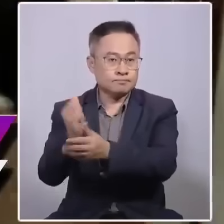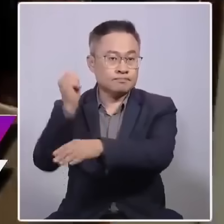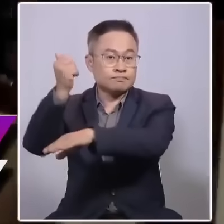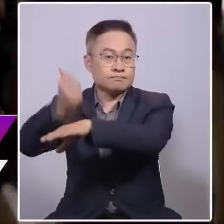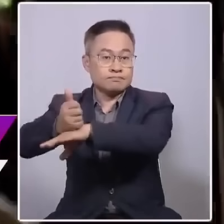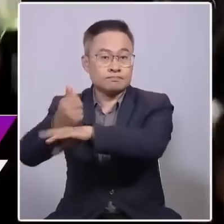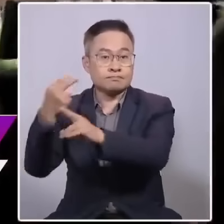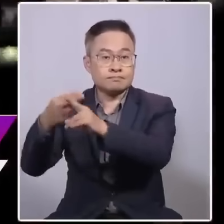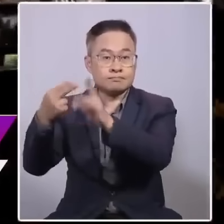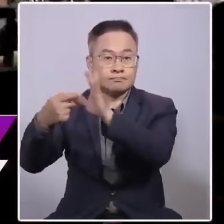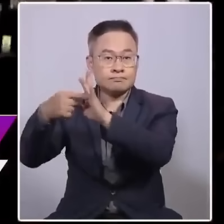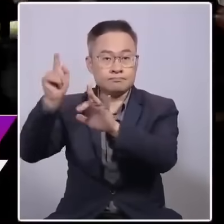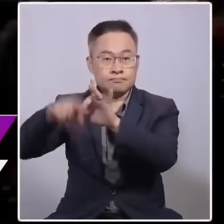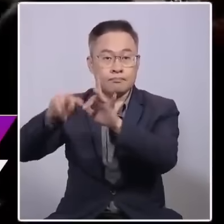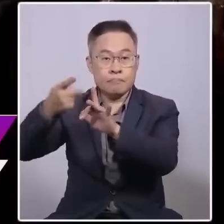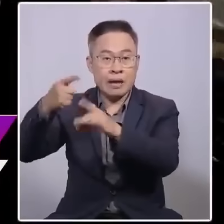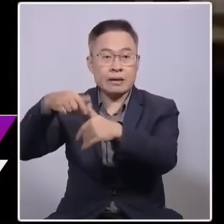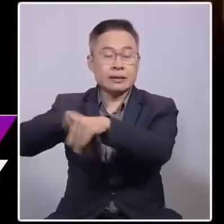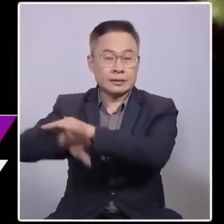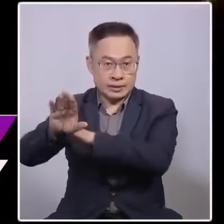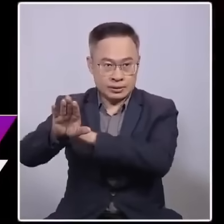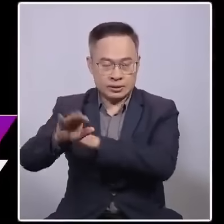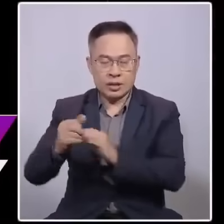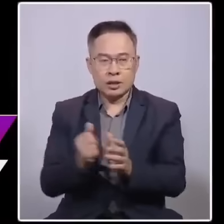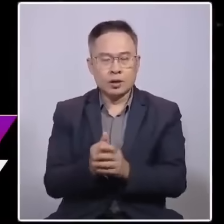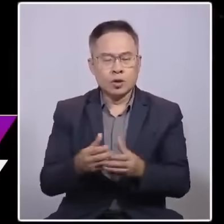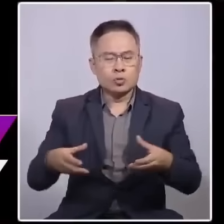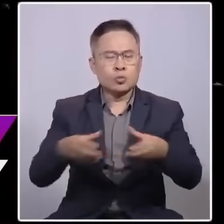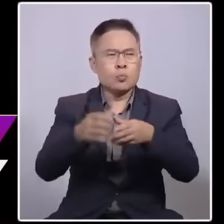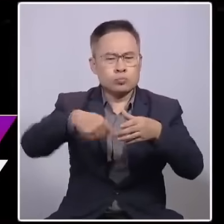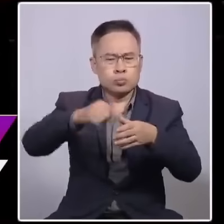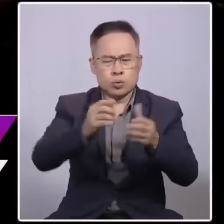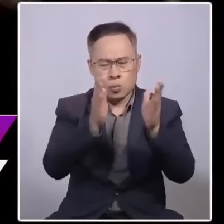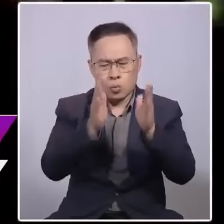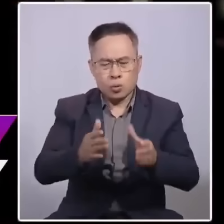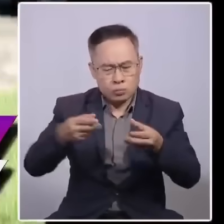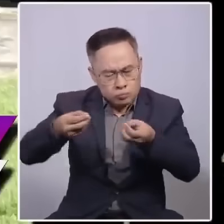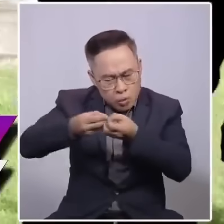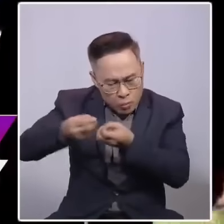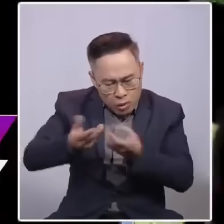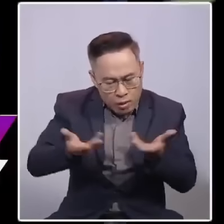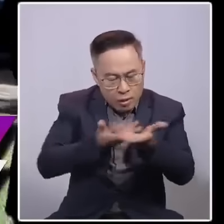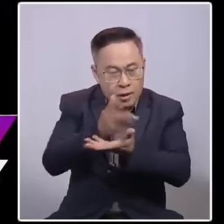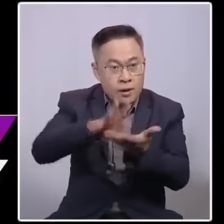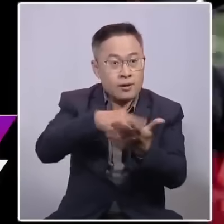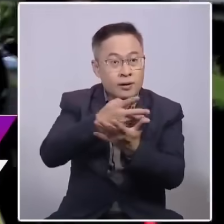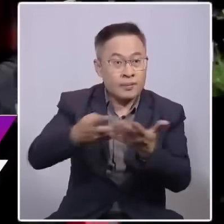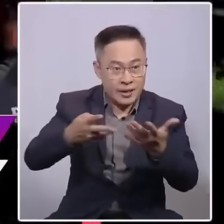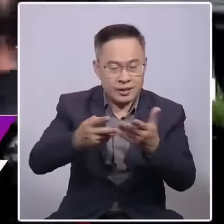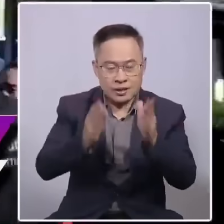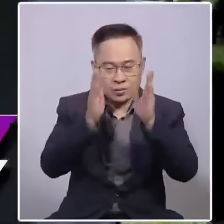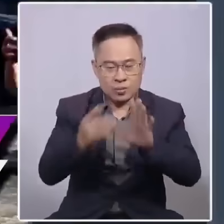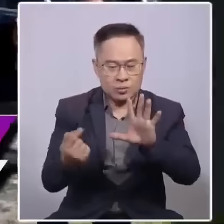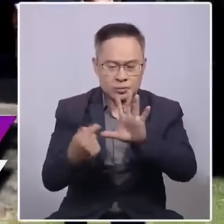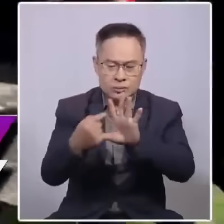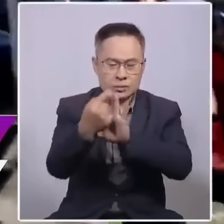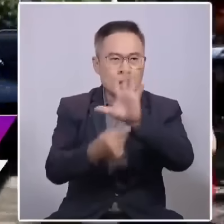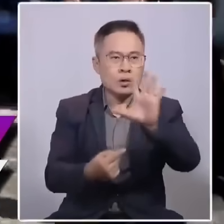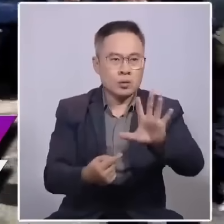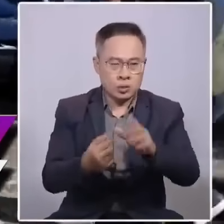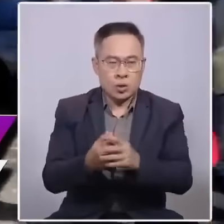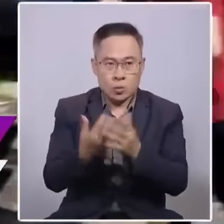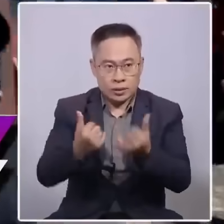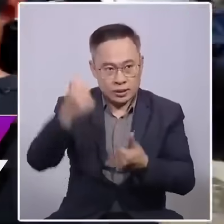ช่วงจังหวะนะคะที่เจ้าหน้าที่ตำรวจนะคะตำรวจภูธรจังหวัดพัทลุงแล้วก็ตำรวจภาค 9ด้วยค่ะก็คุมตัวนาย